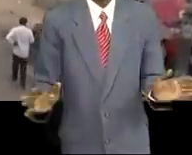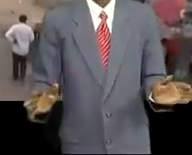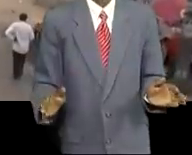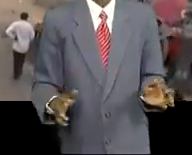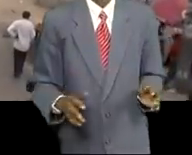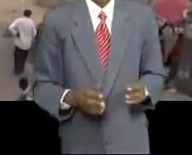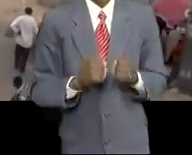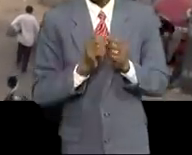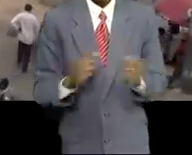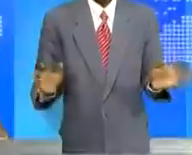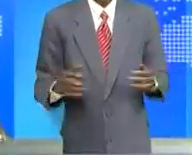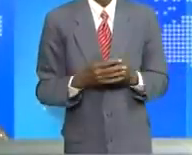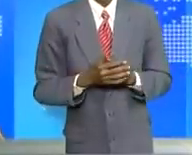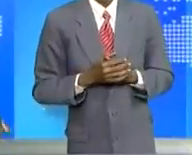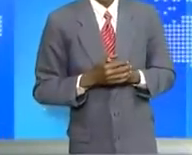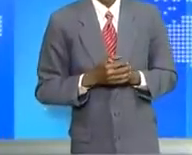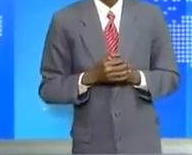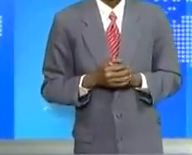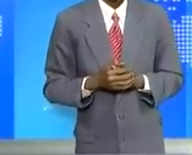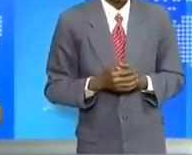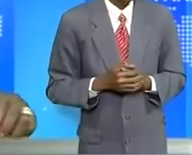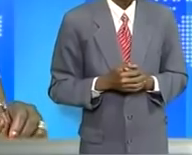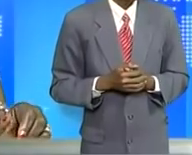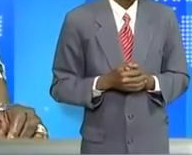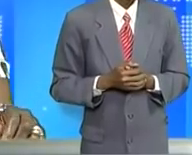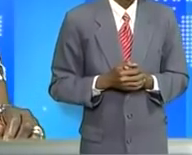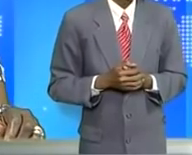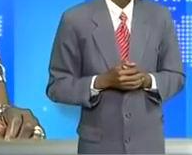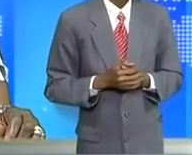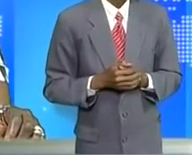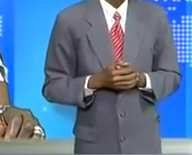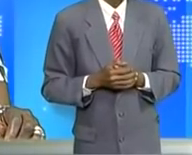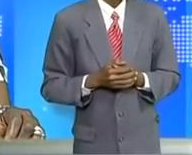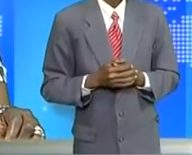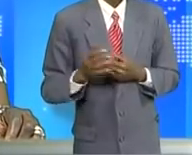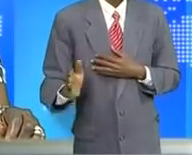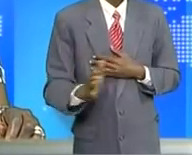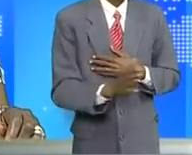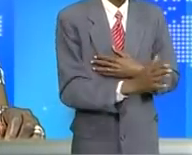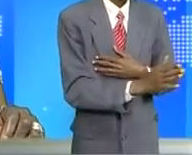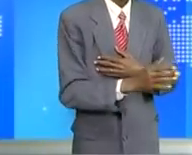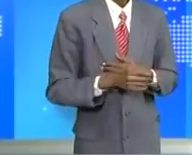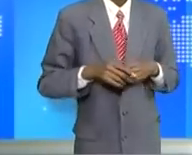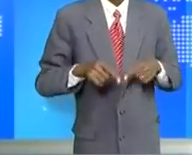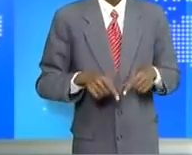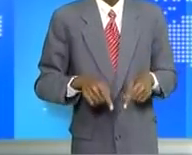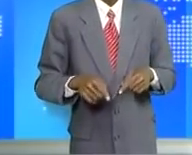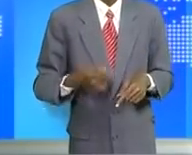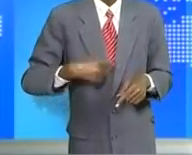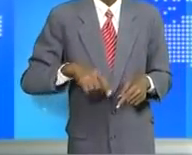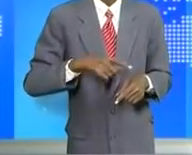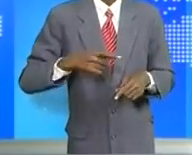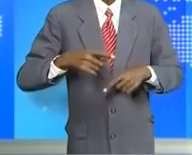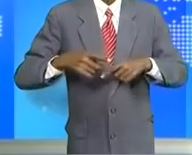libération ex-24 novembre. Voilà, direction la province du Sud Ubangi, une province aux potentialités énormes,